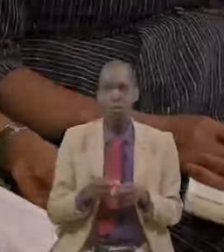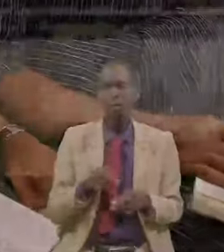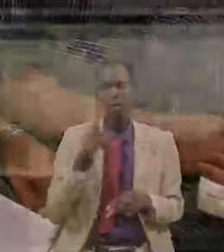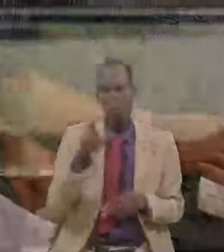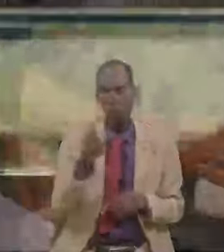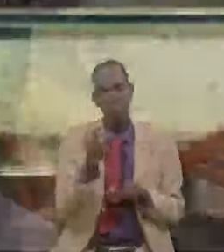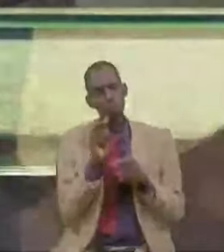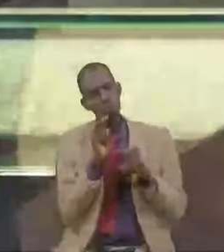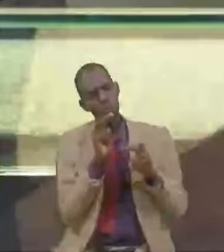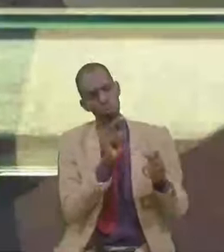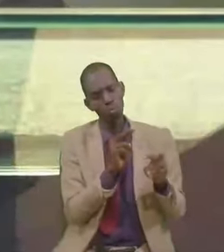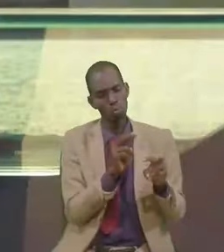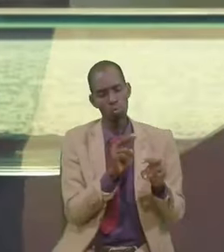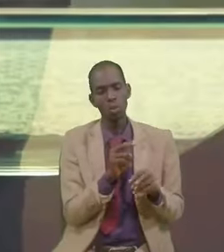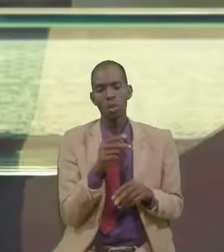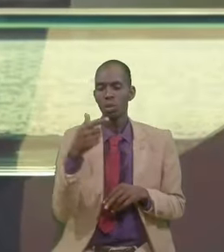regardait la taille, quoi qu'il